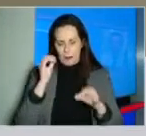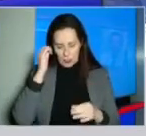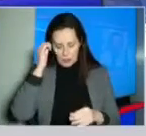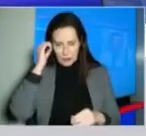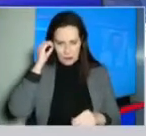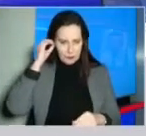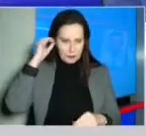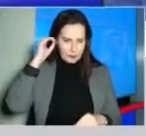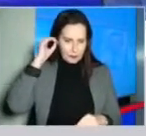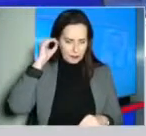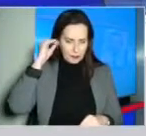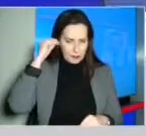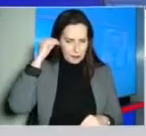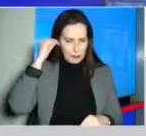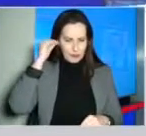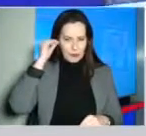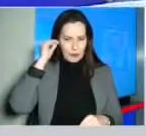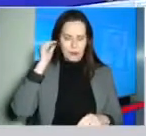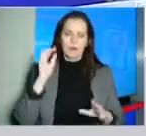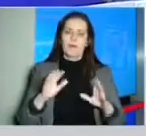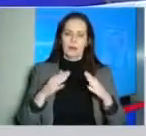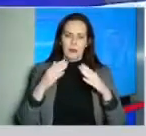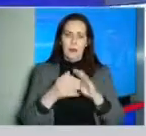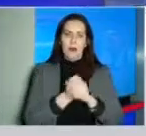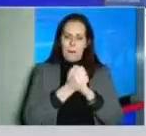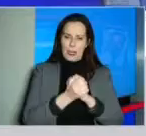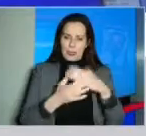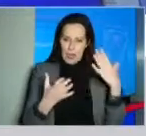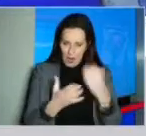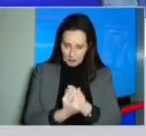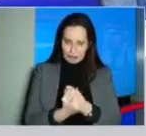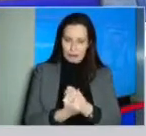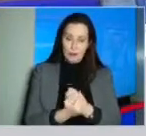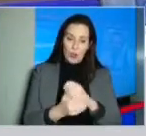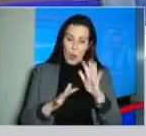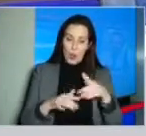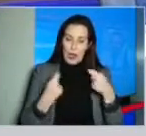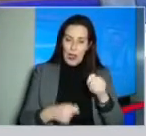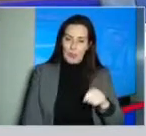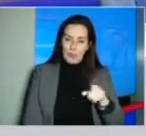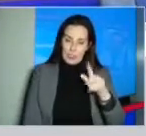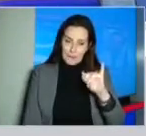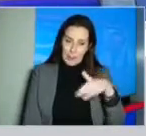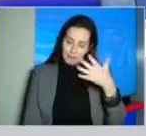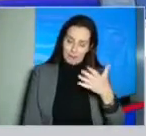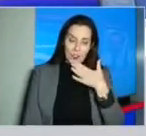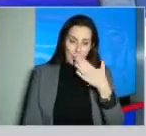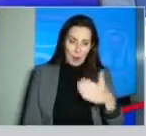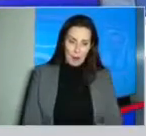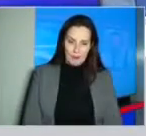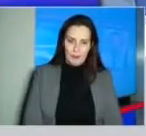יבגני סובה, אנחנו לא רוצים לגלוש לתעמולה, אנחנו נאחל לך כמובן בהצלחה, אולי חבר הכנסת יבגני סובה, תודה